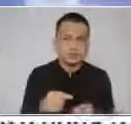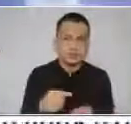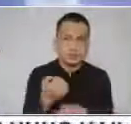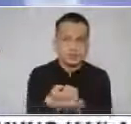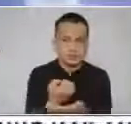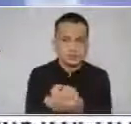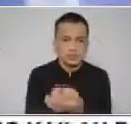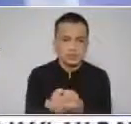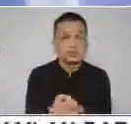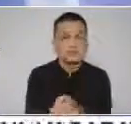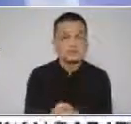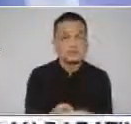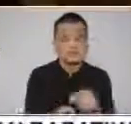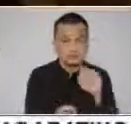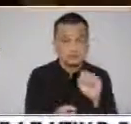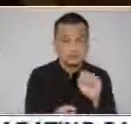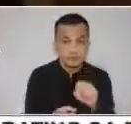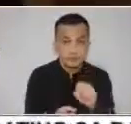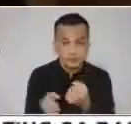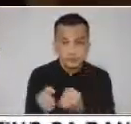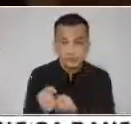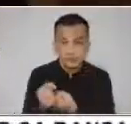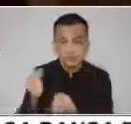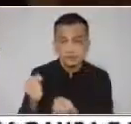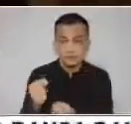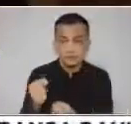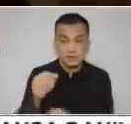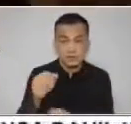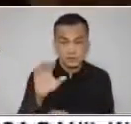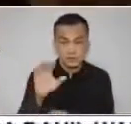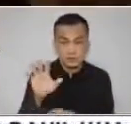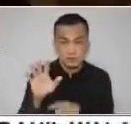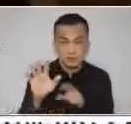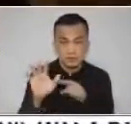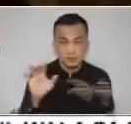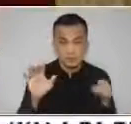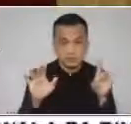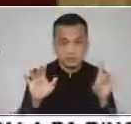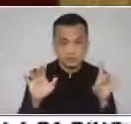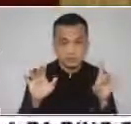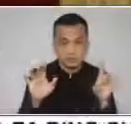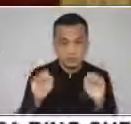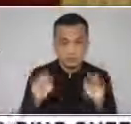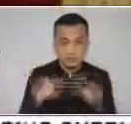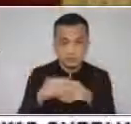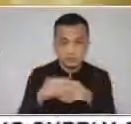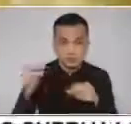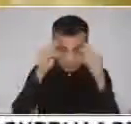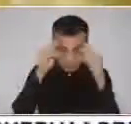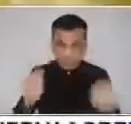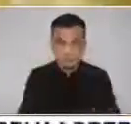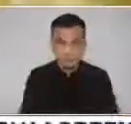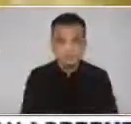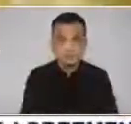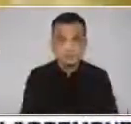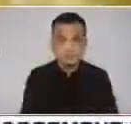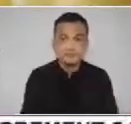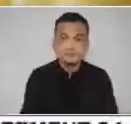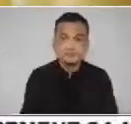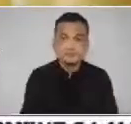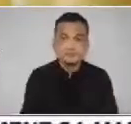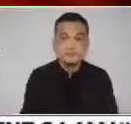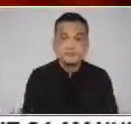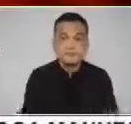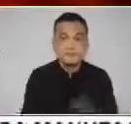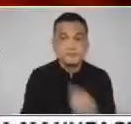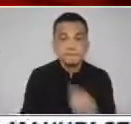Community Quarantine o GCQ umpisa po ngayong araw. Ayon sa Kalihim, ginagalang po nila ang pagiging maingat ng Metro Manila